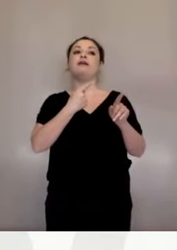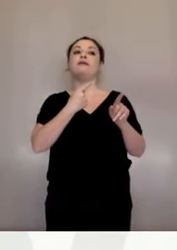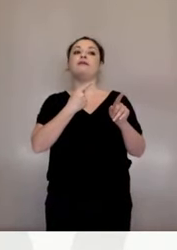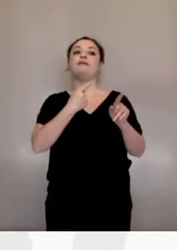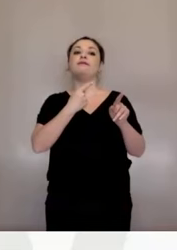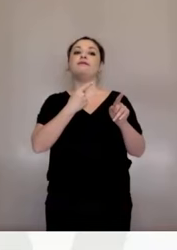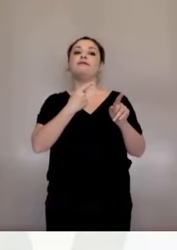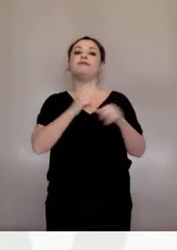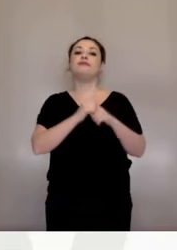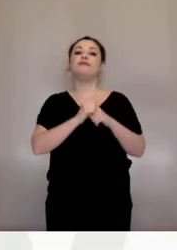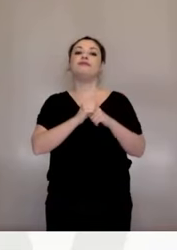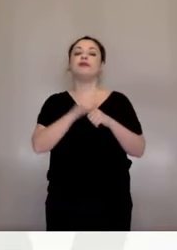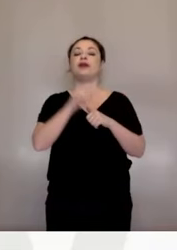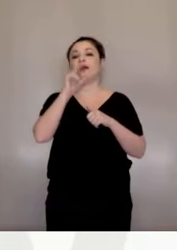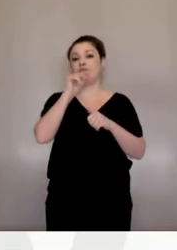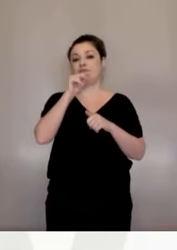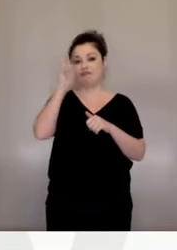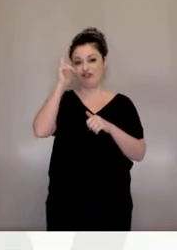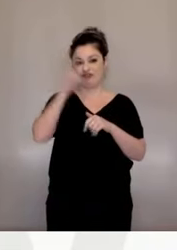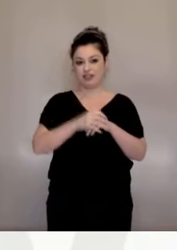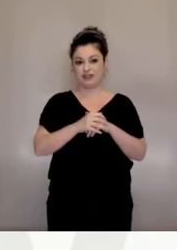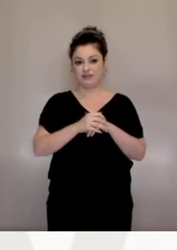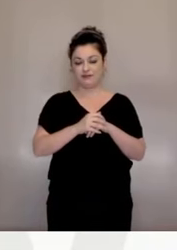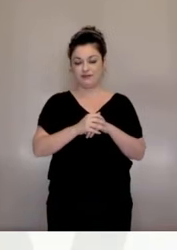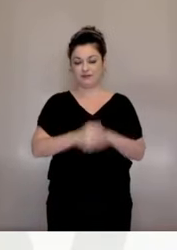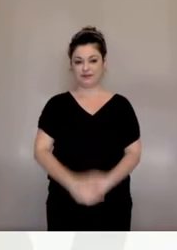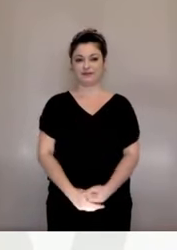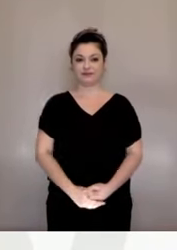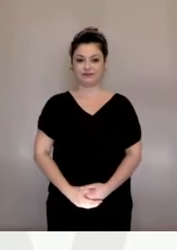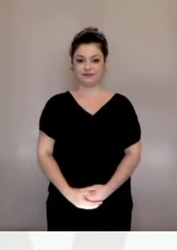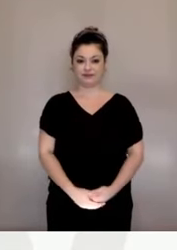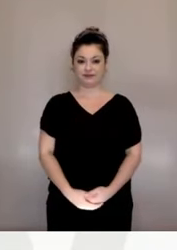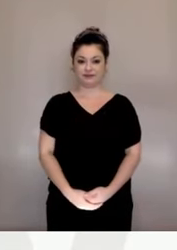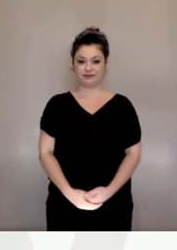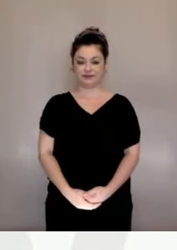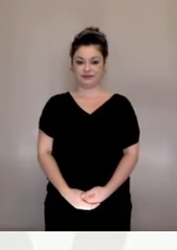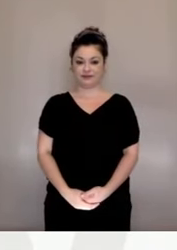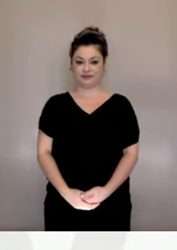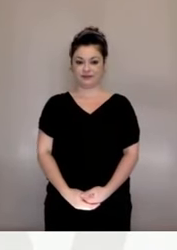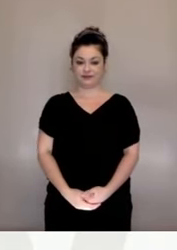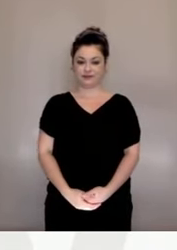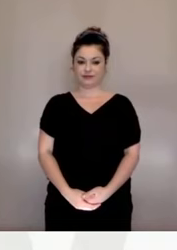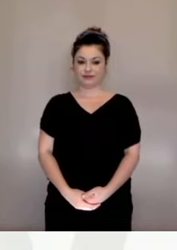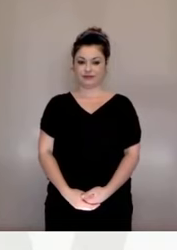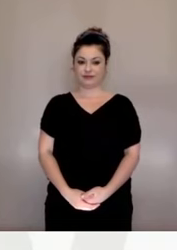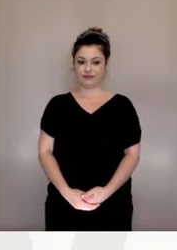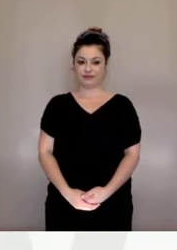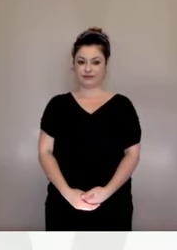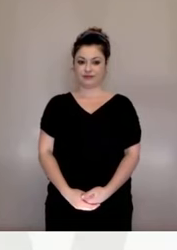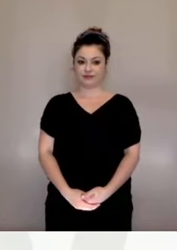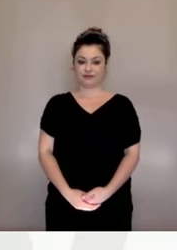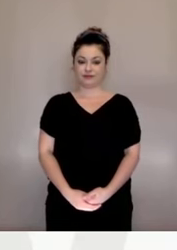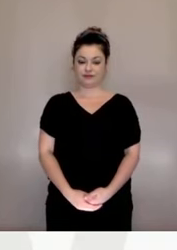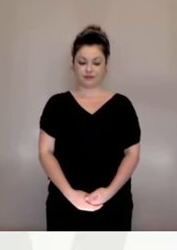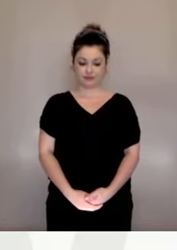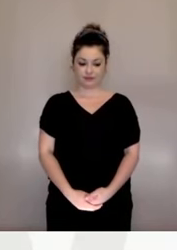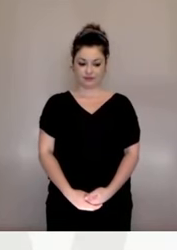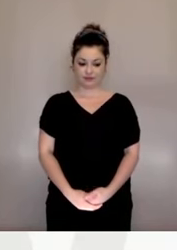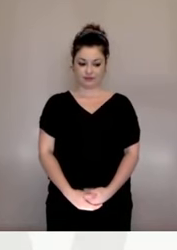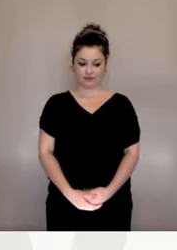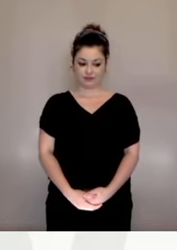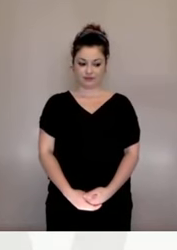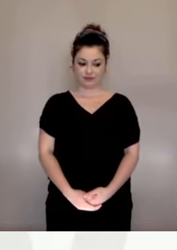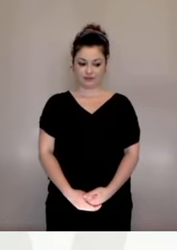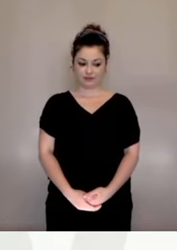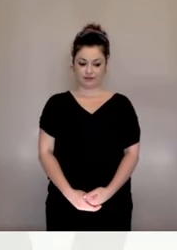Il est évident che la concessione della liberté proposée par Nancy presuppose un nuovo concetto